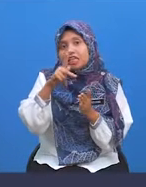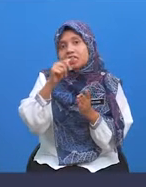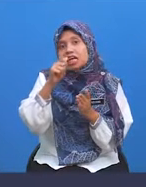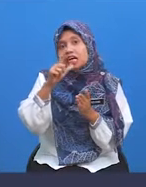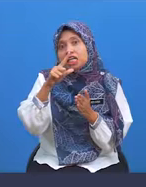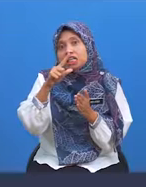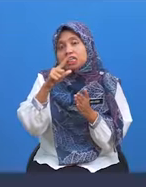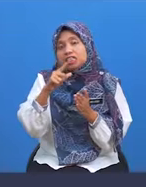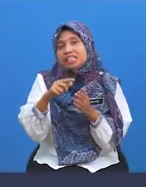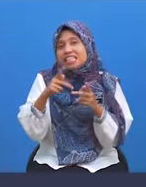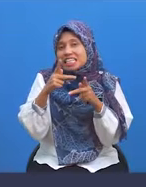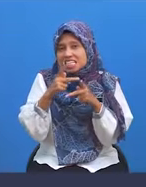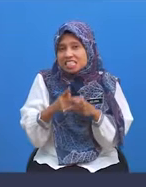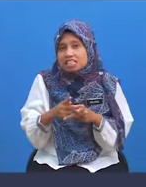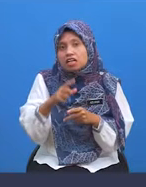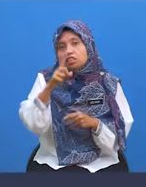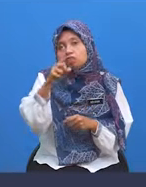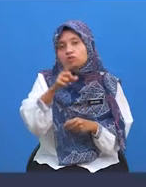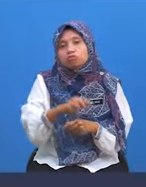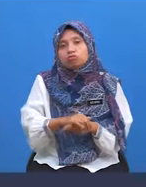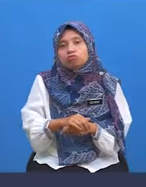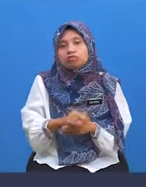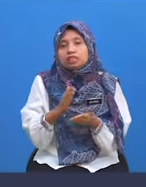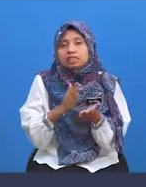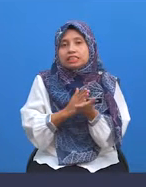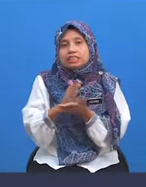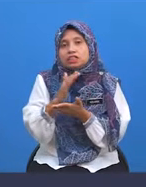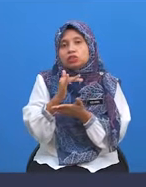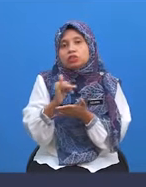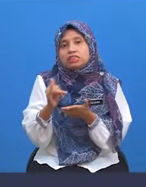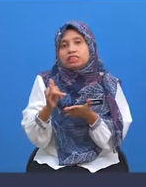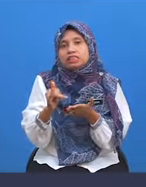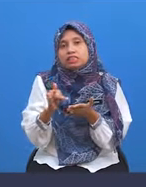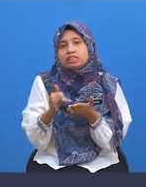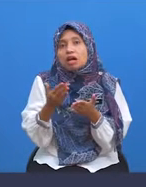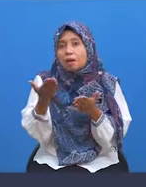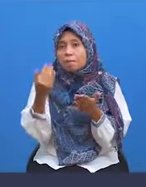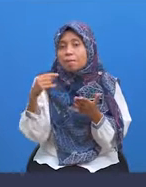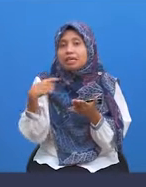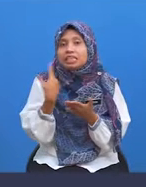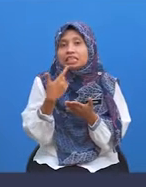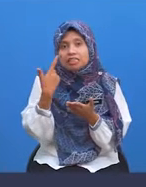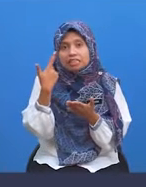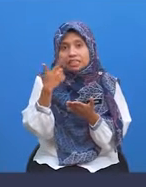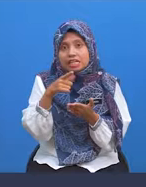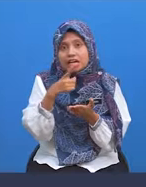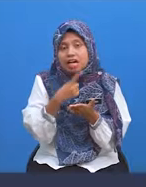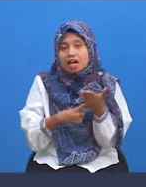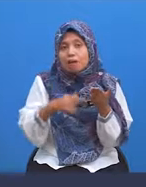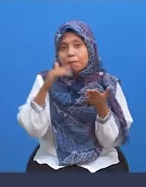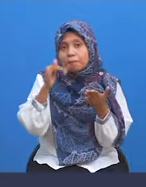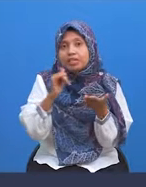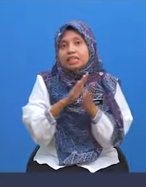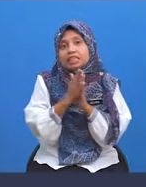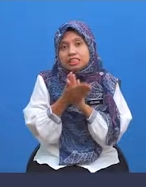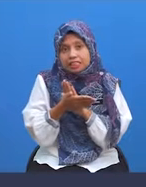Seterusnya, mari kita lihat apa yang berlaku apabila nilai C kita berubah. Lihat paparan skrin.